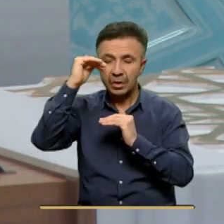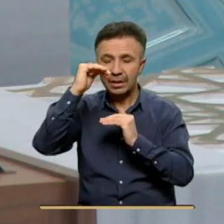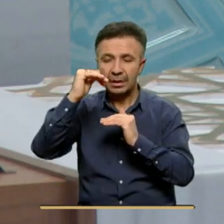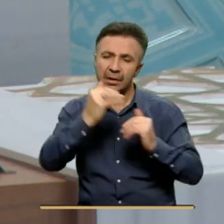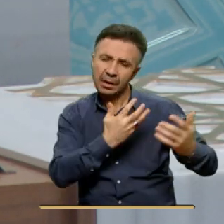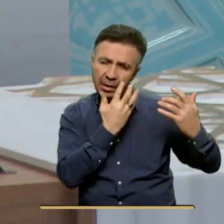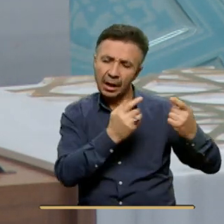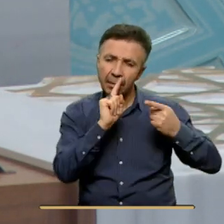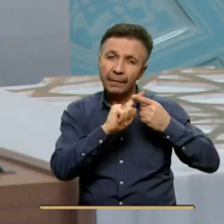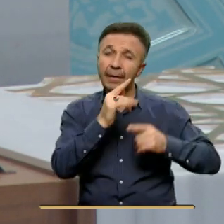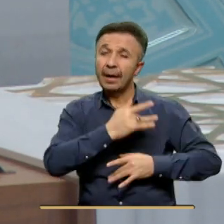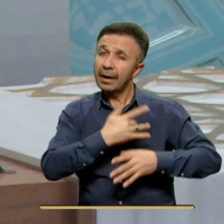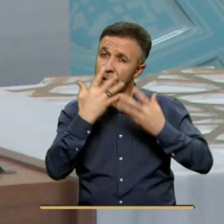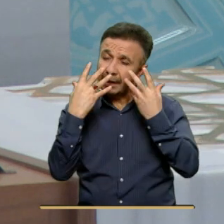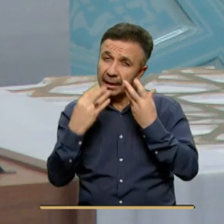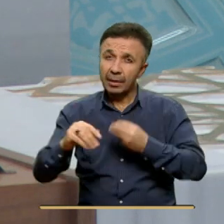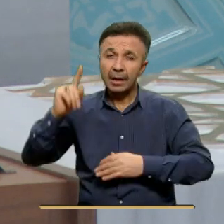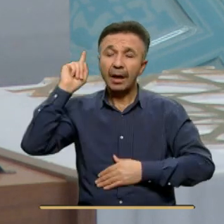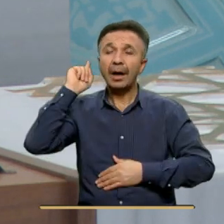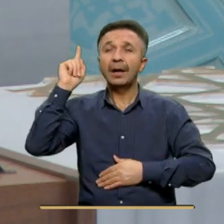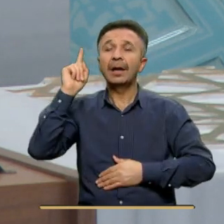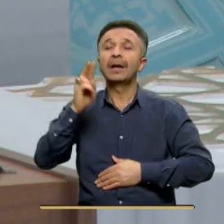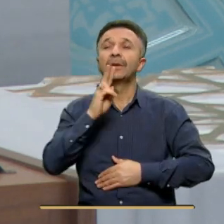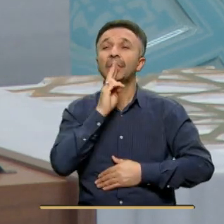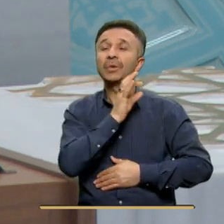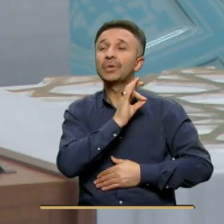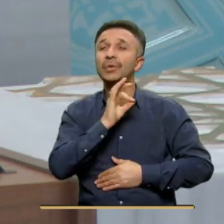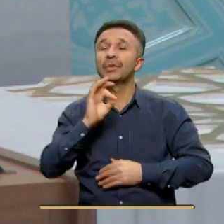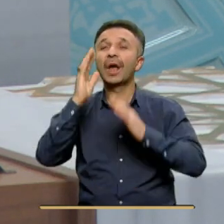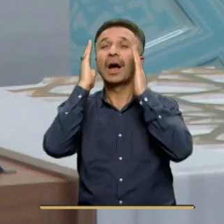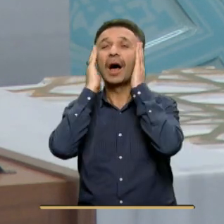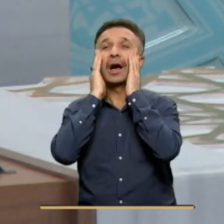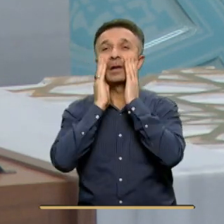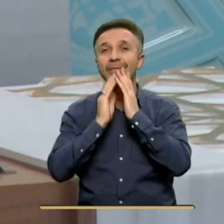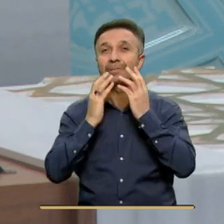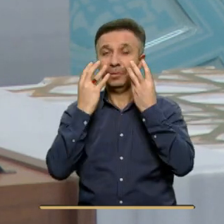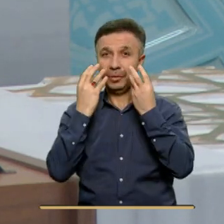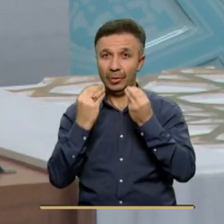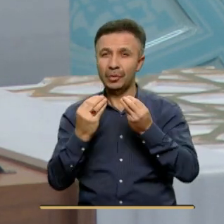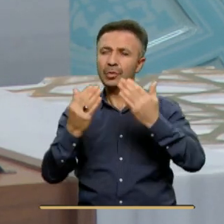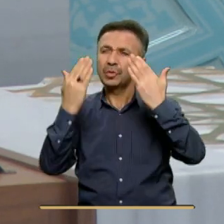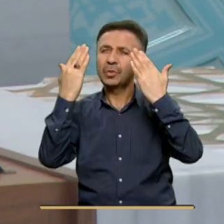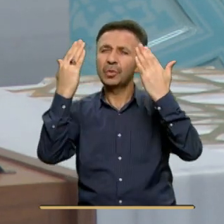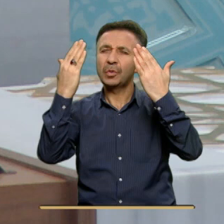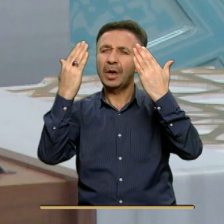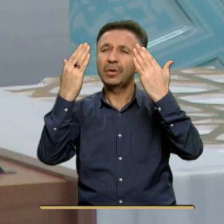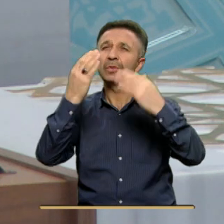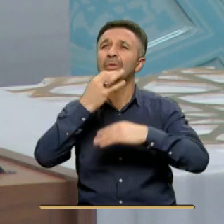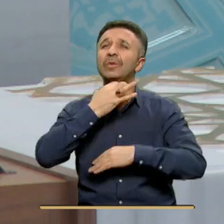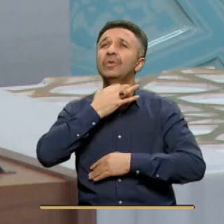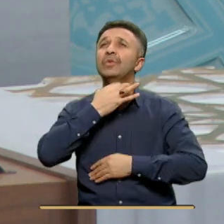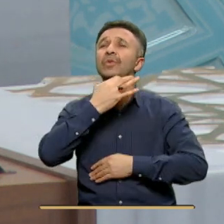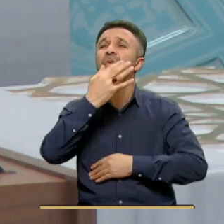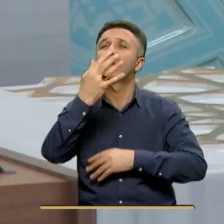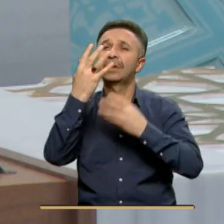olan Allah'ımıza sonsuz hamd olsun, senalar olsun, şükürler olsun.